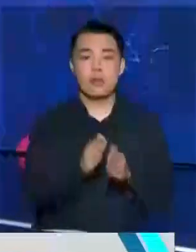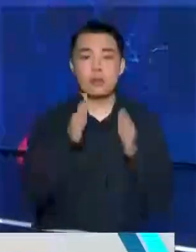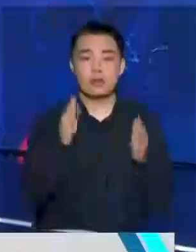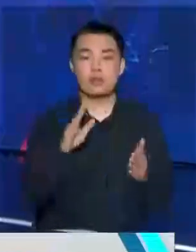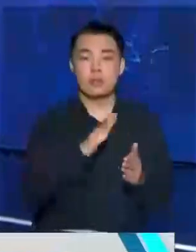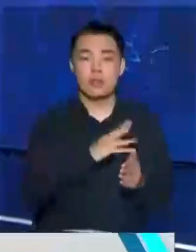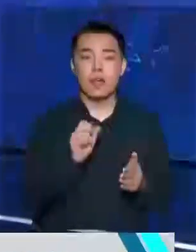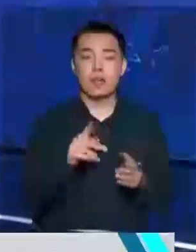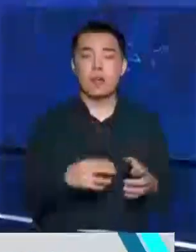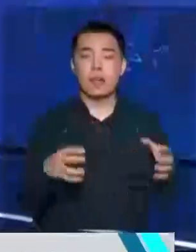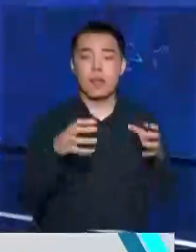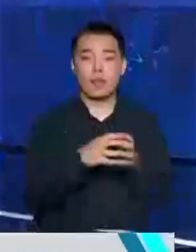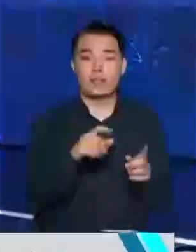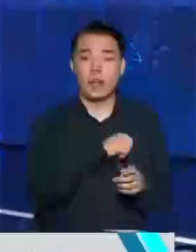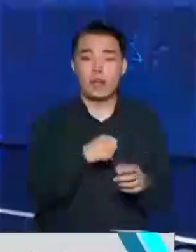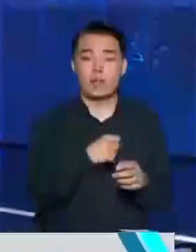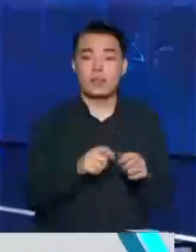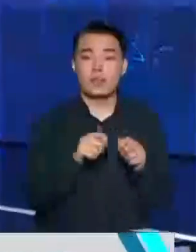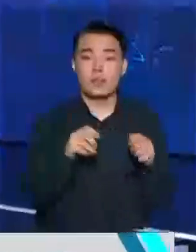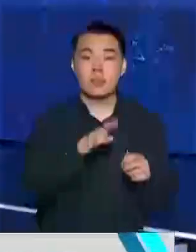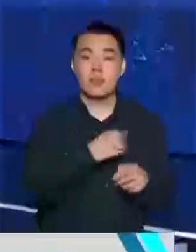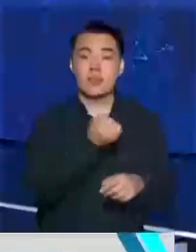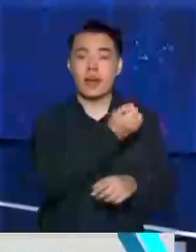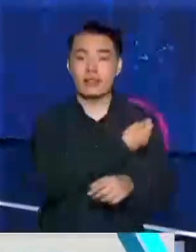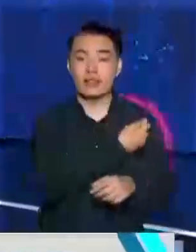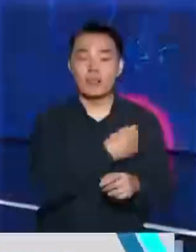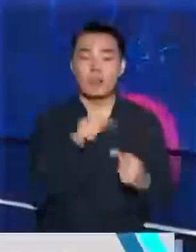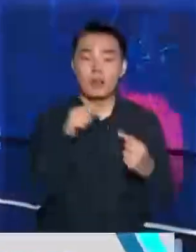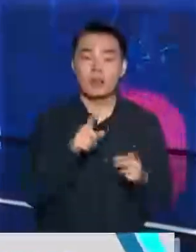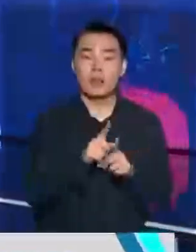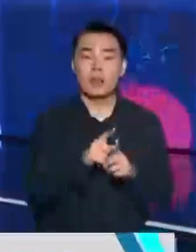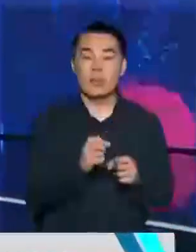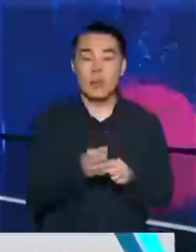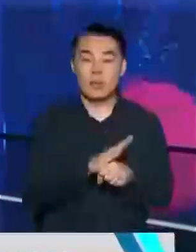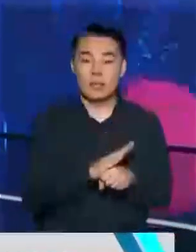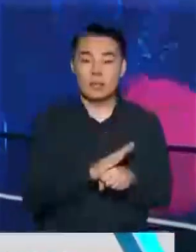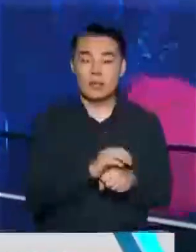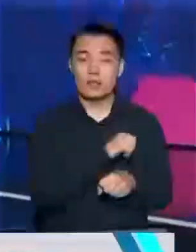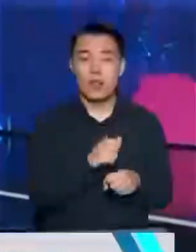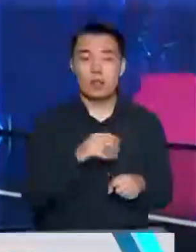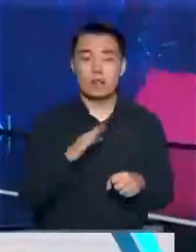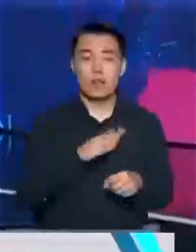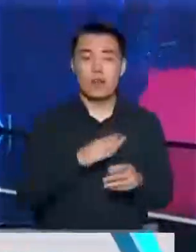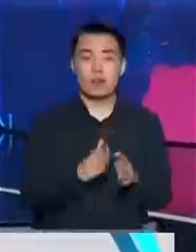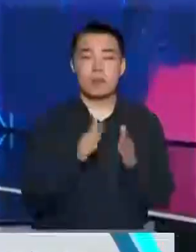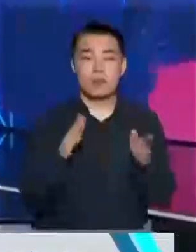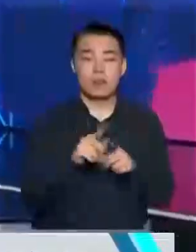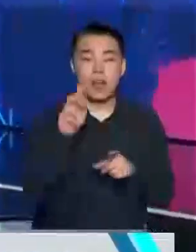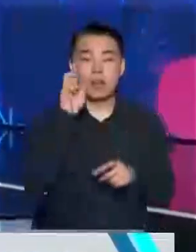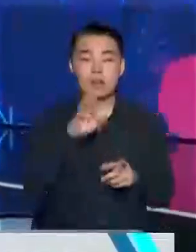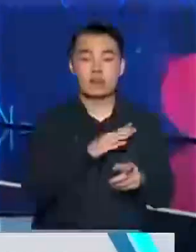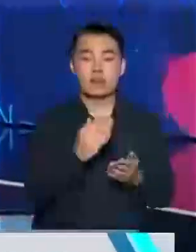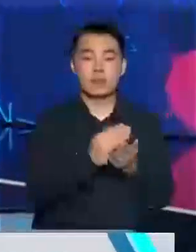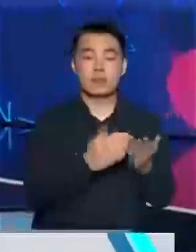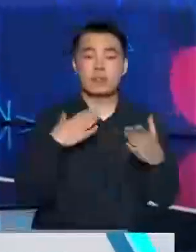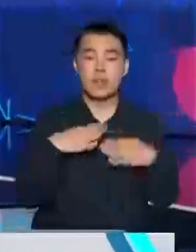как компанию, которая разработала вакцину против ковида. И многие страны, к нам она, к сожалению, не попала,